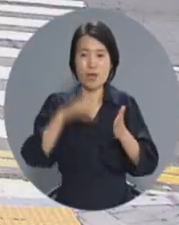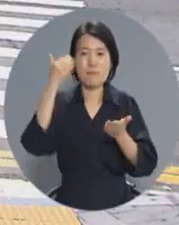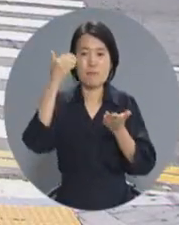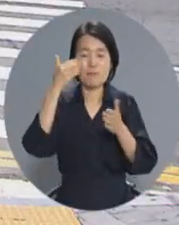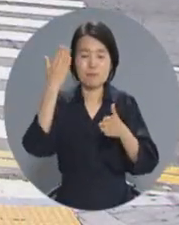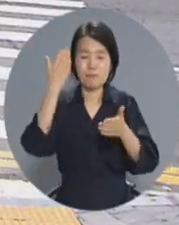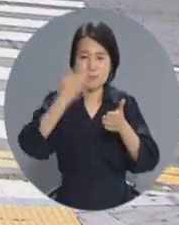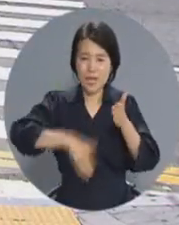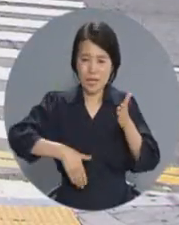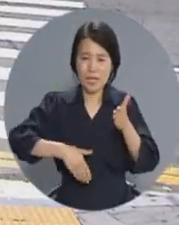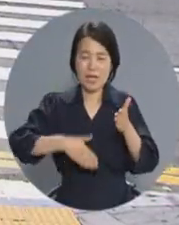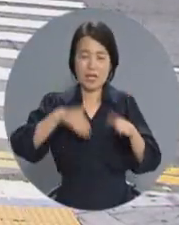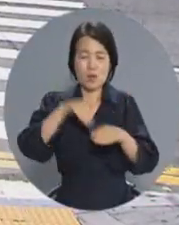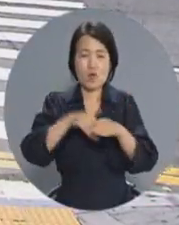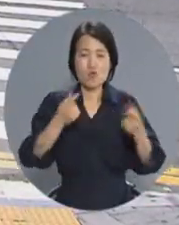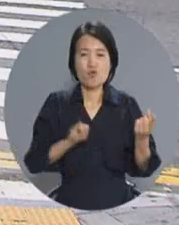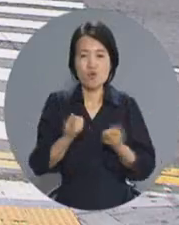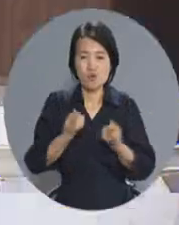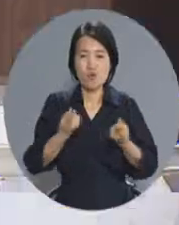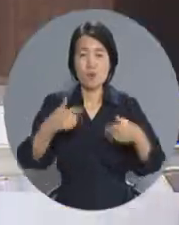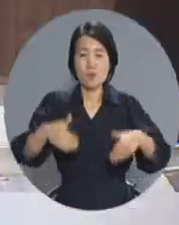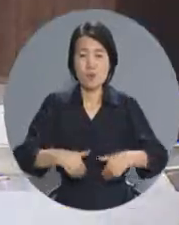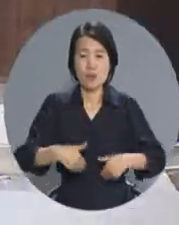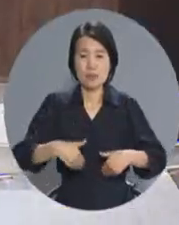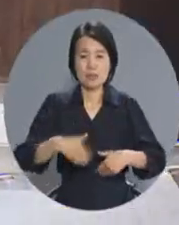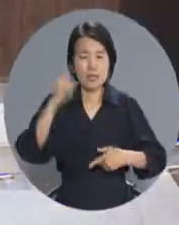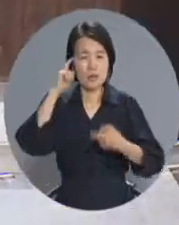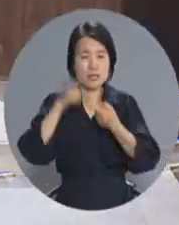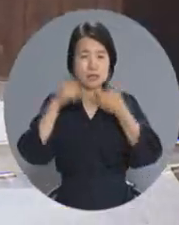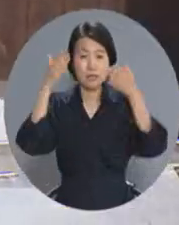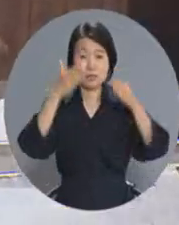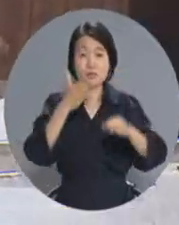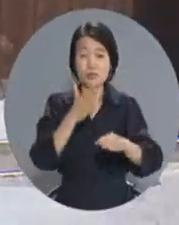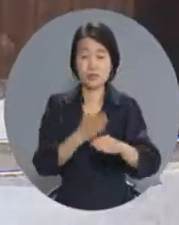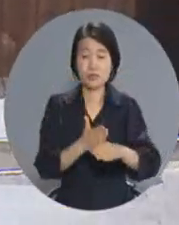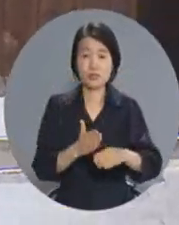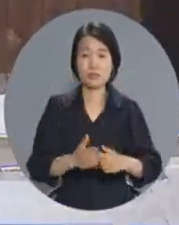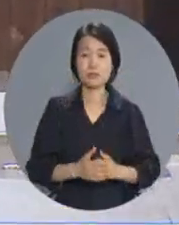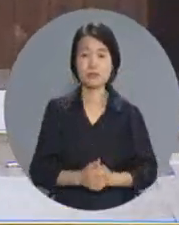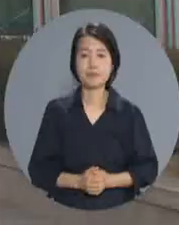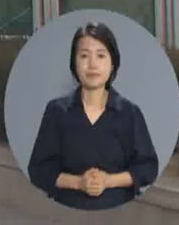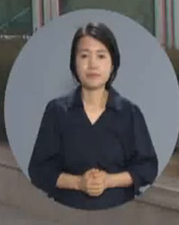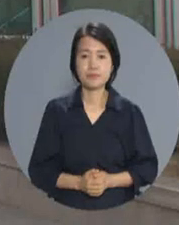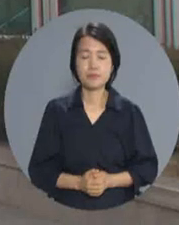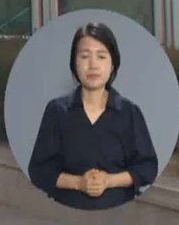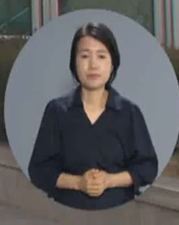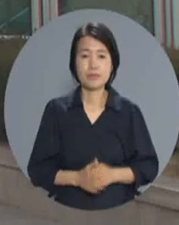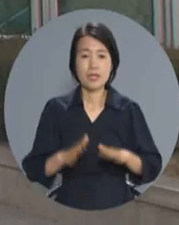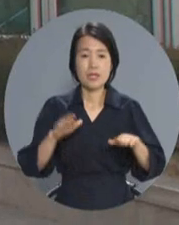못해 선거구 조정이 불가피한 상황이라 적지 않은 관심이 쏠릴 수밖에 없습니다